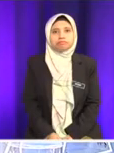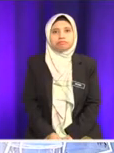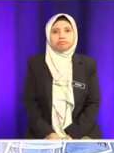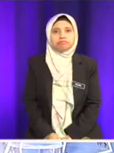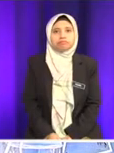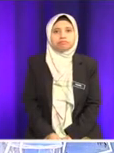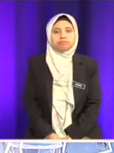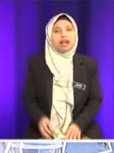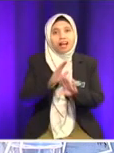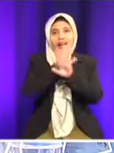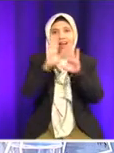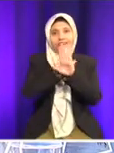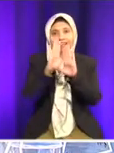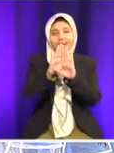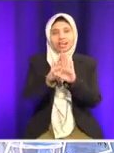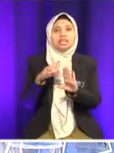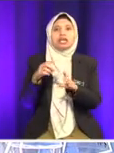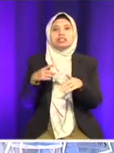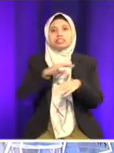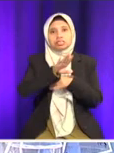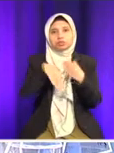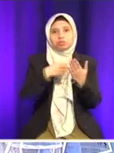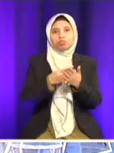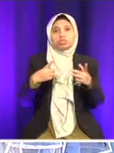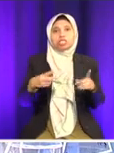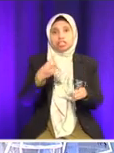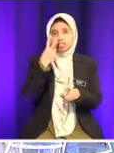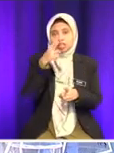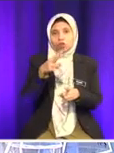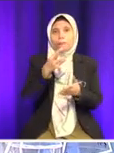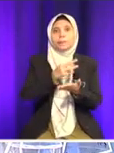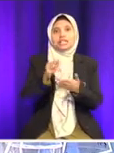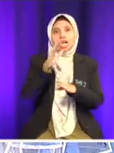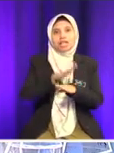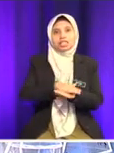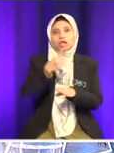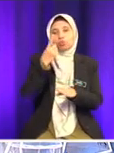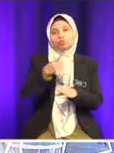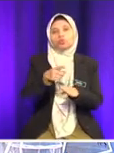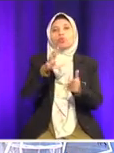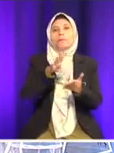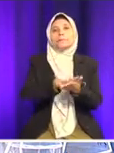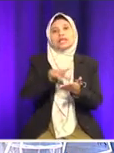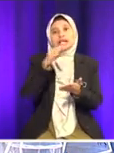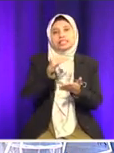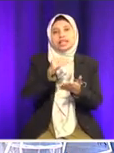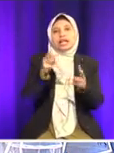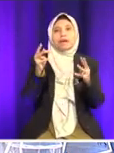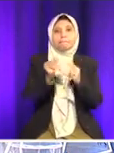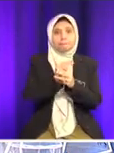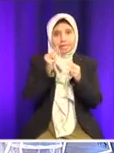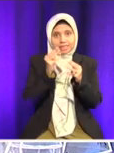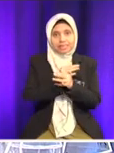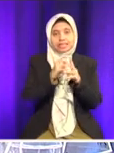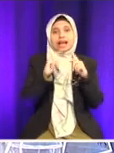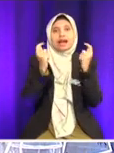Hai semua anda sedang menonton slot Menengah Atas untuk mata pelajaran matematika tingkatan 4 dengan topik kita